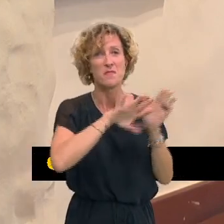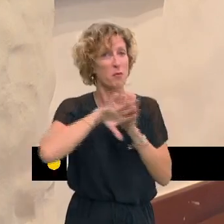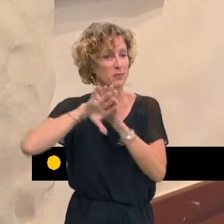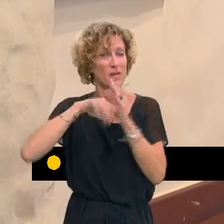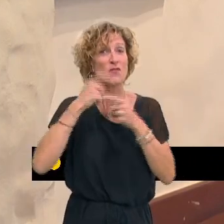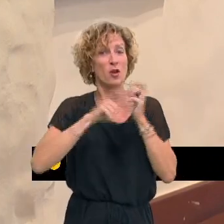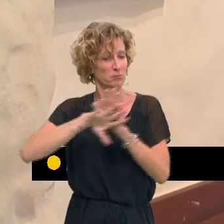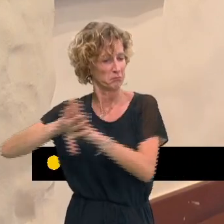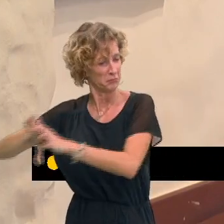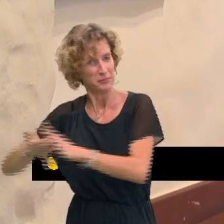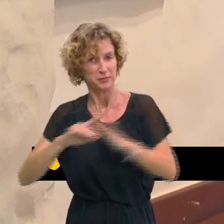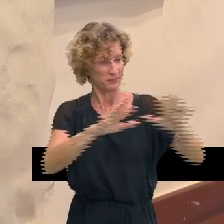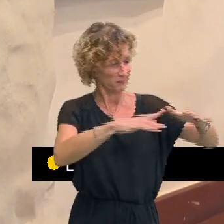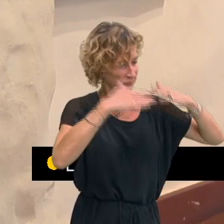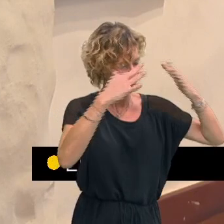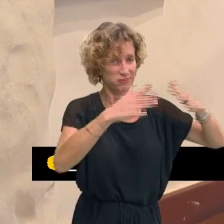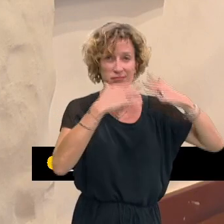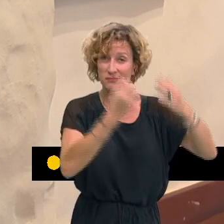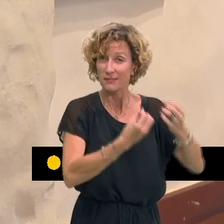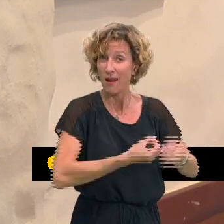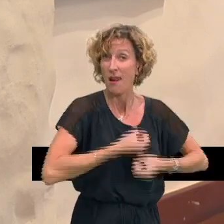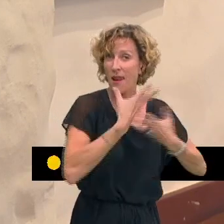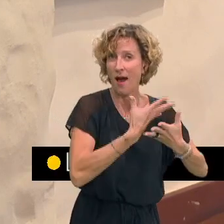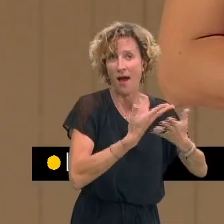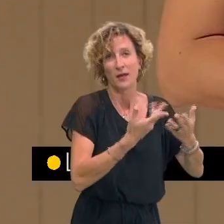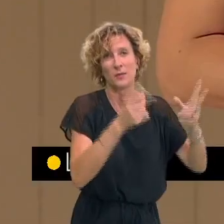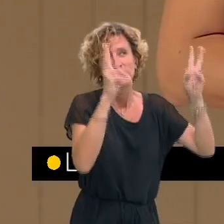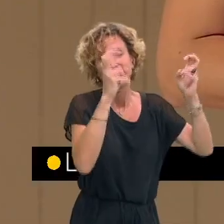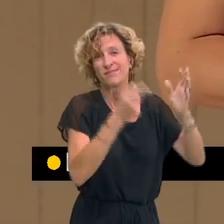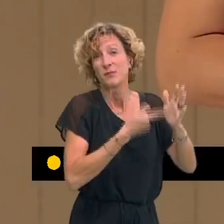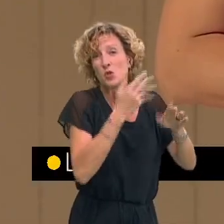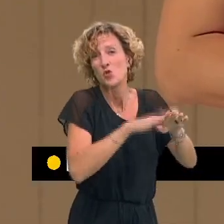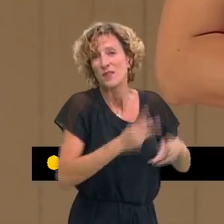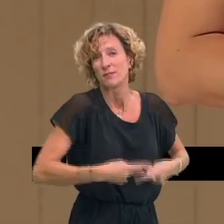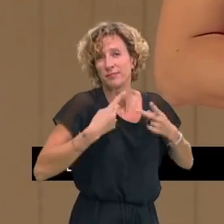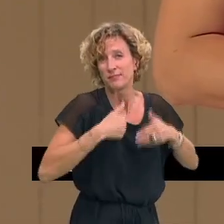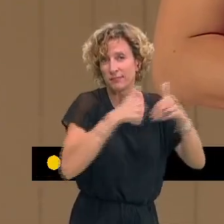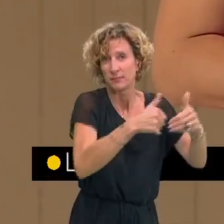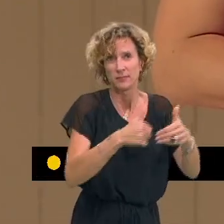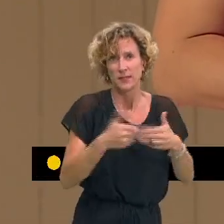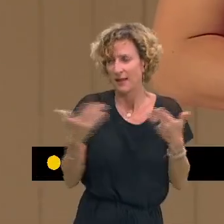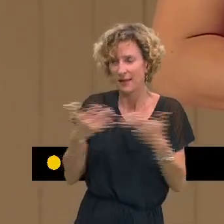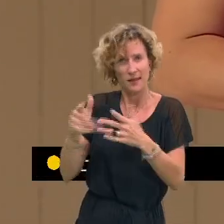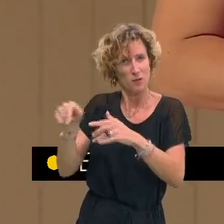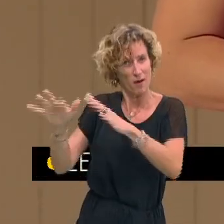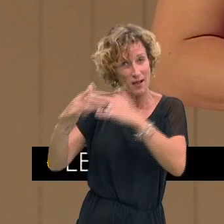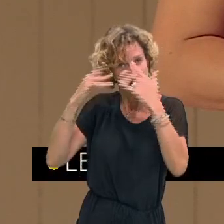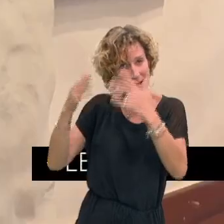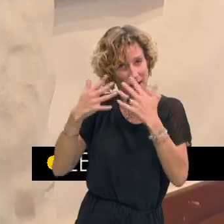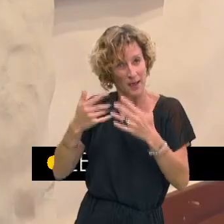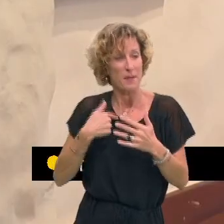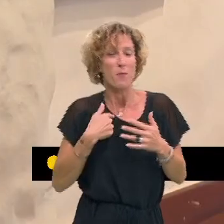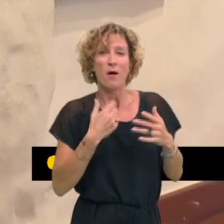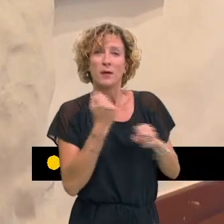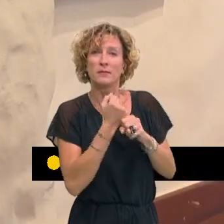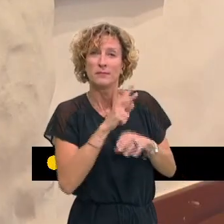Donc là, l'installer était devenu pour moi une question de survie. Et que ça guide votre travail aujourd'hui? Quelle toile vous propose? Moi, ce qui guide à moi dans